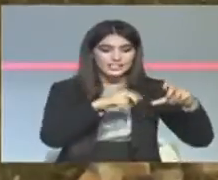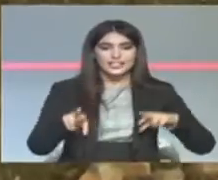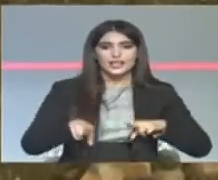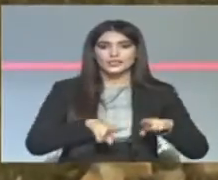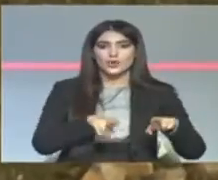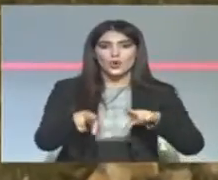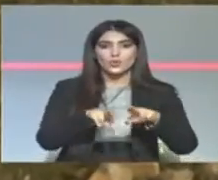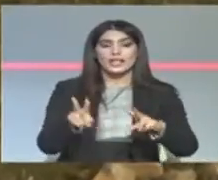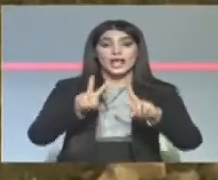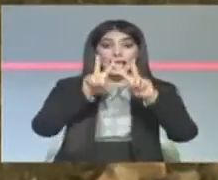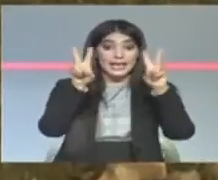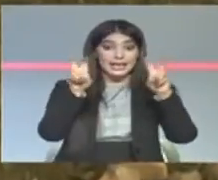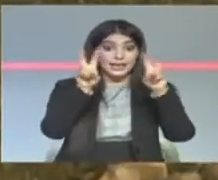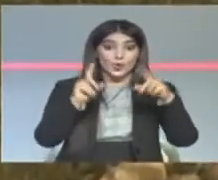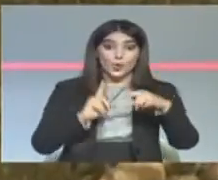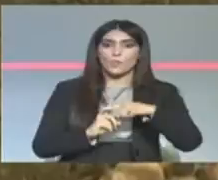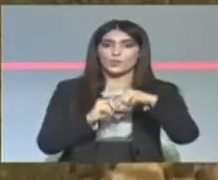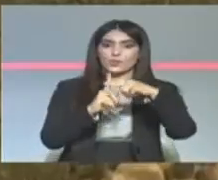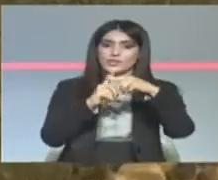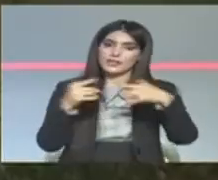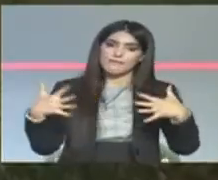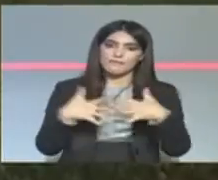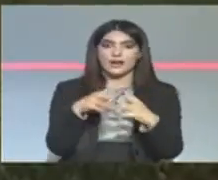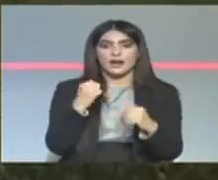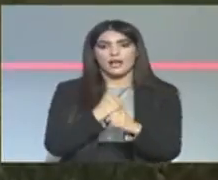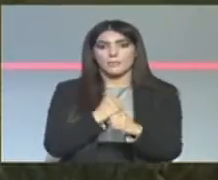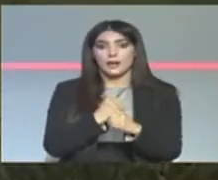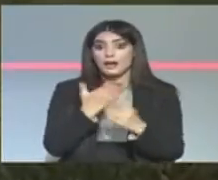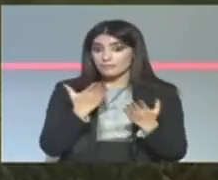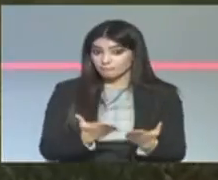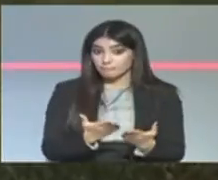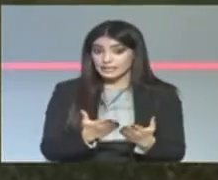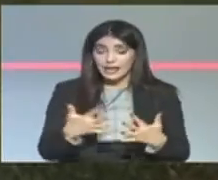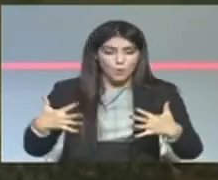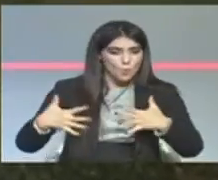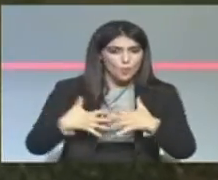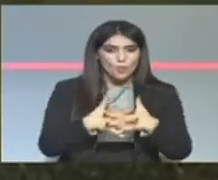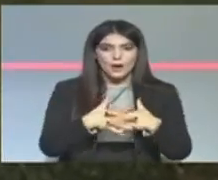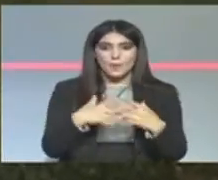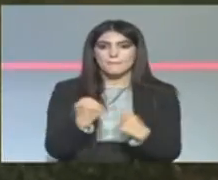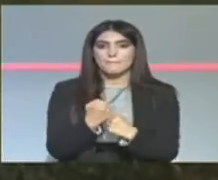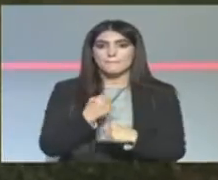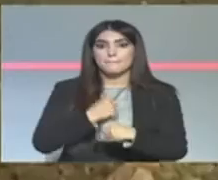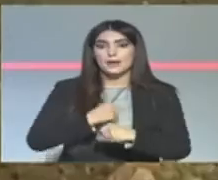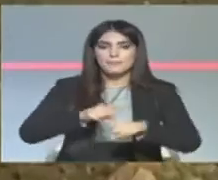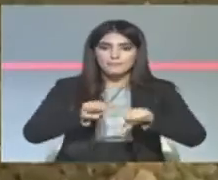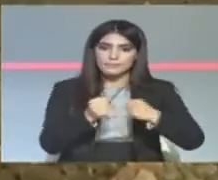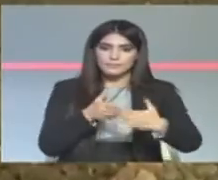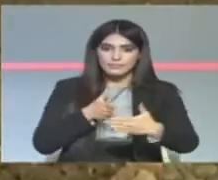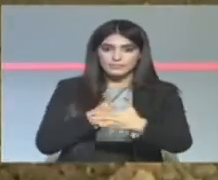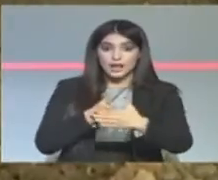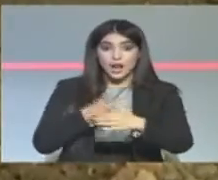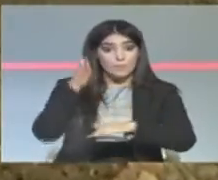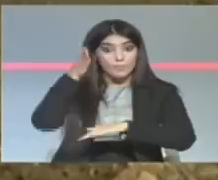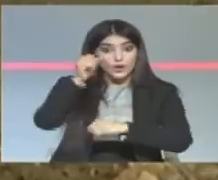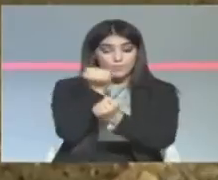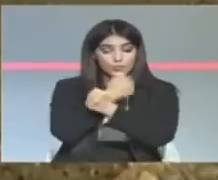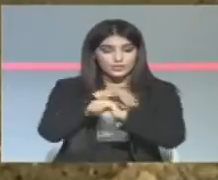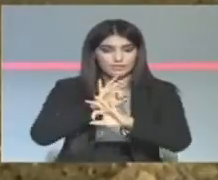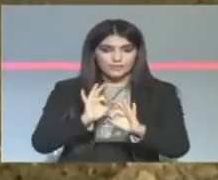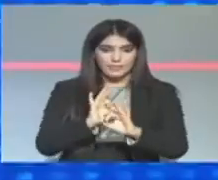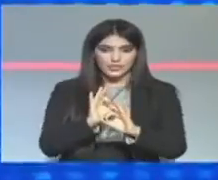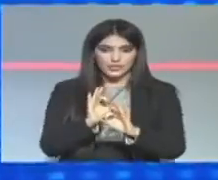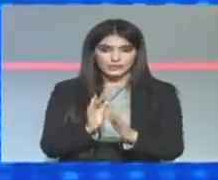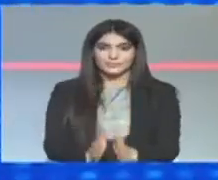عن والايجابيه والتضامن فعندما تلتحم السواعد تنكسر حواجز المستحيل